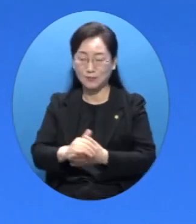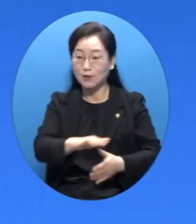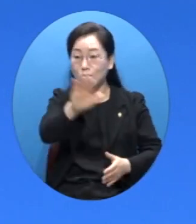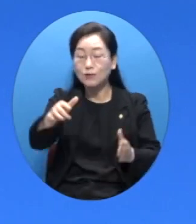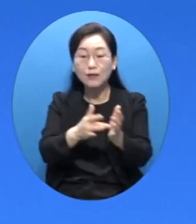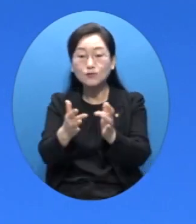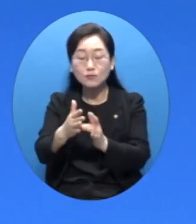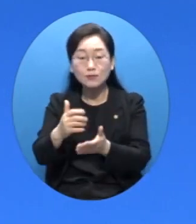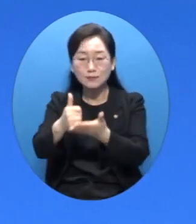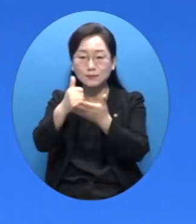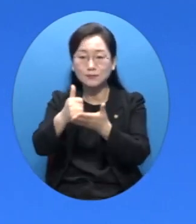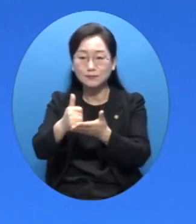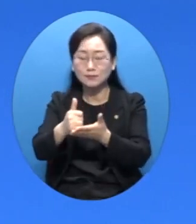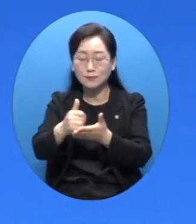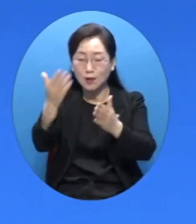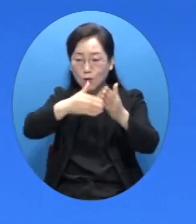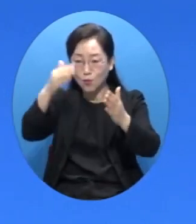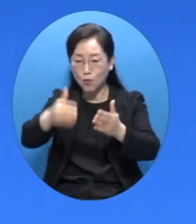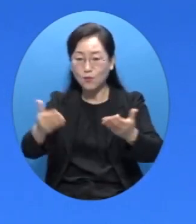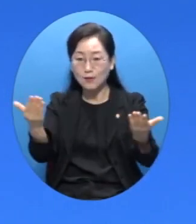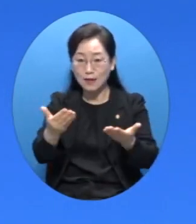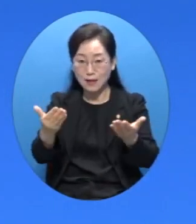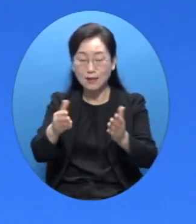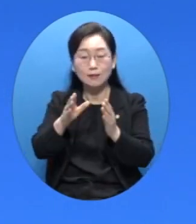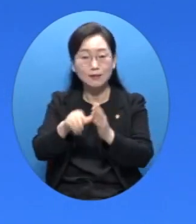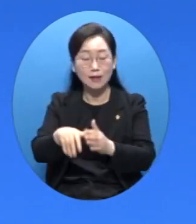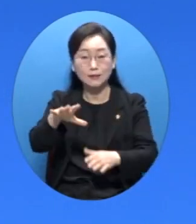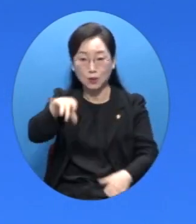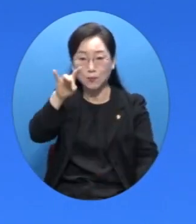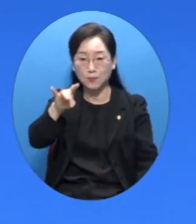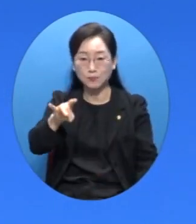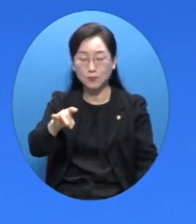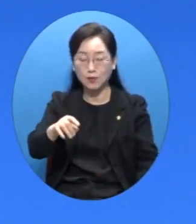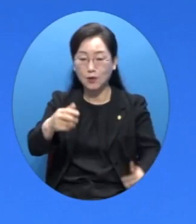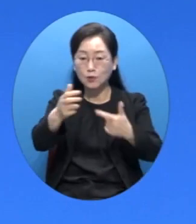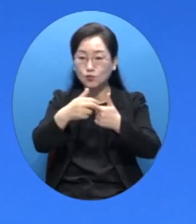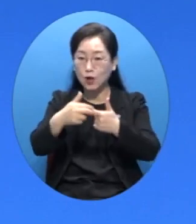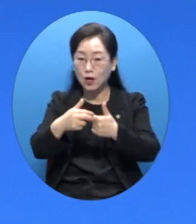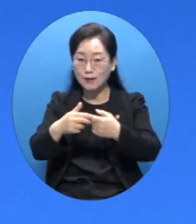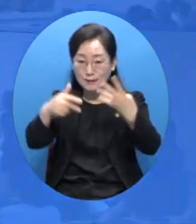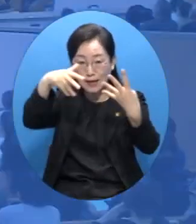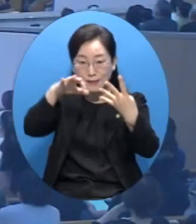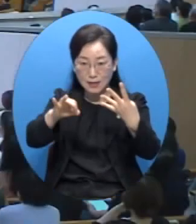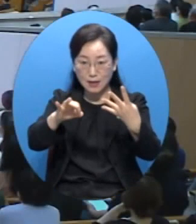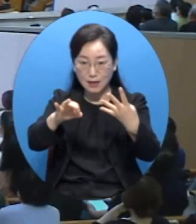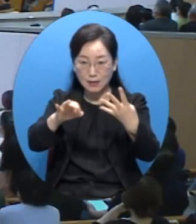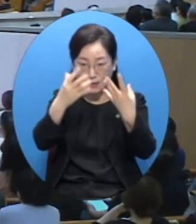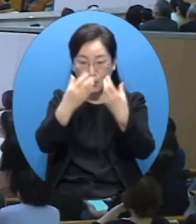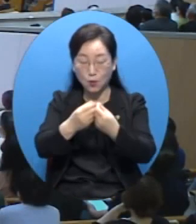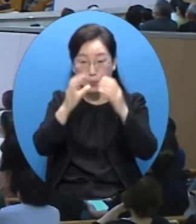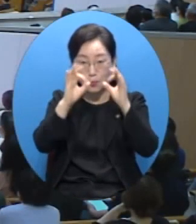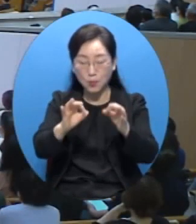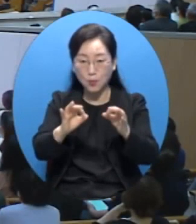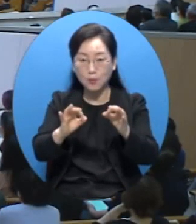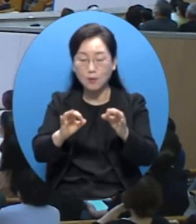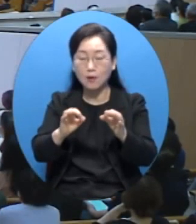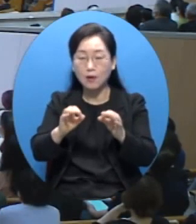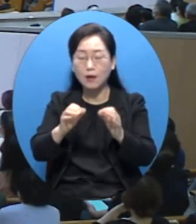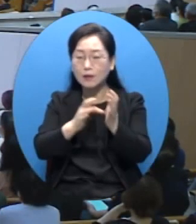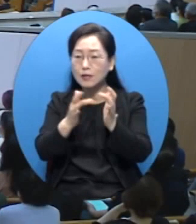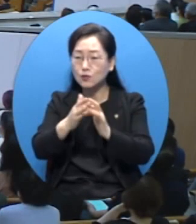예수님께서 공생의 초기에 누가복음 이 4장의 말씀을 전하셨는데 이 말씀 속에 예수님이 땅에